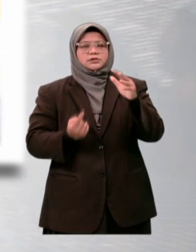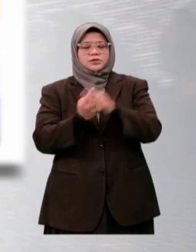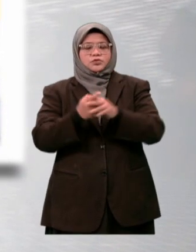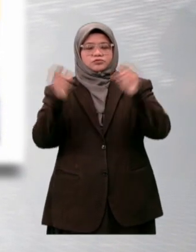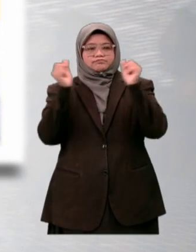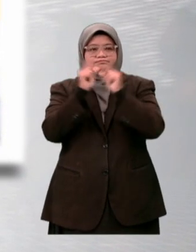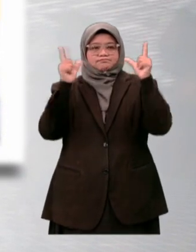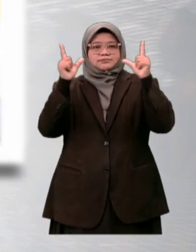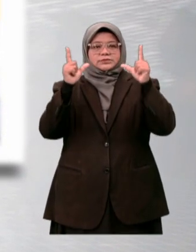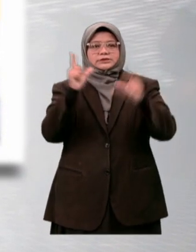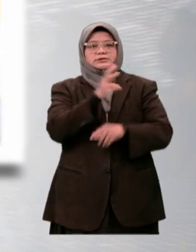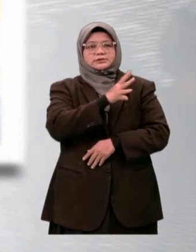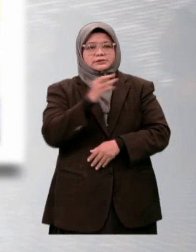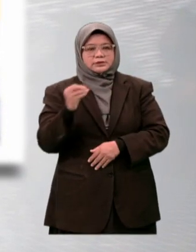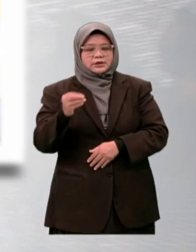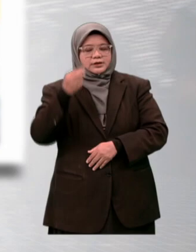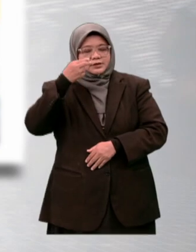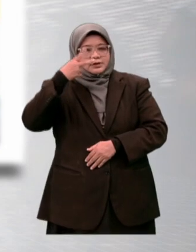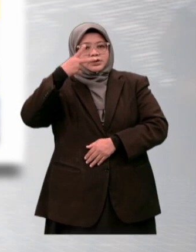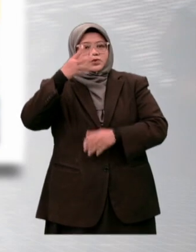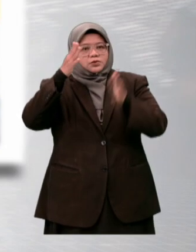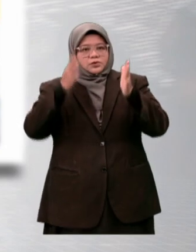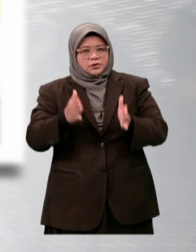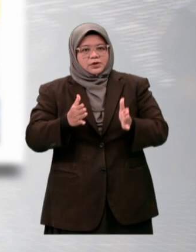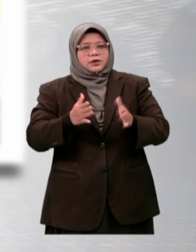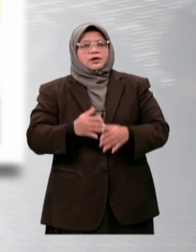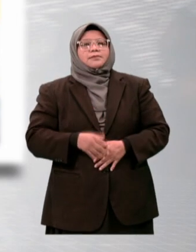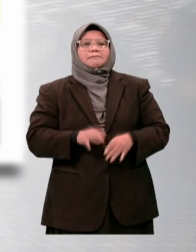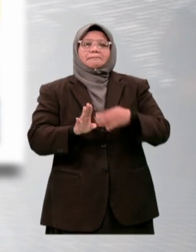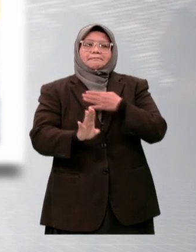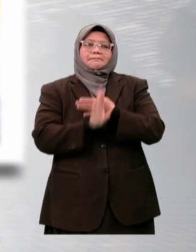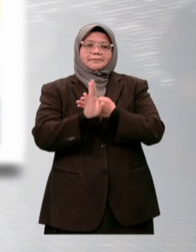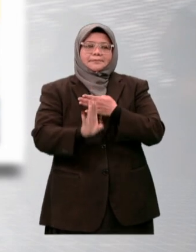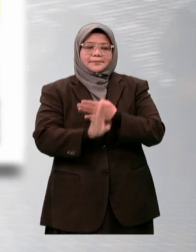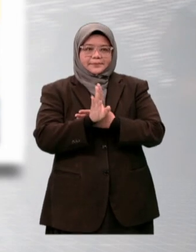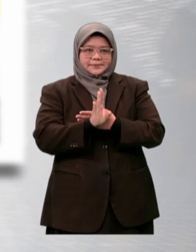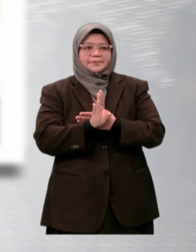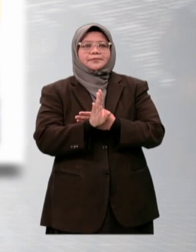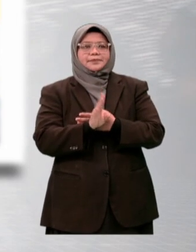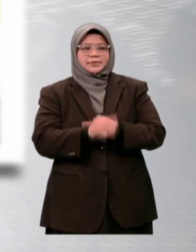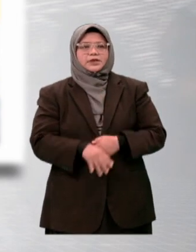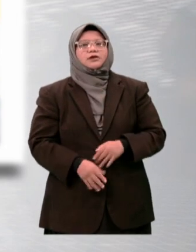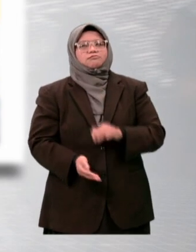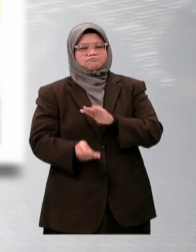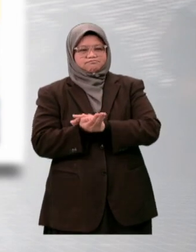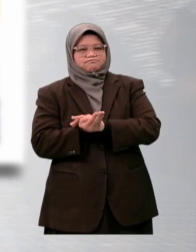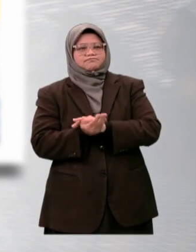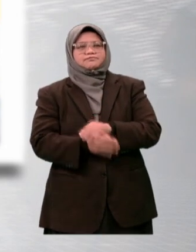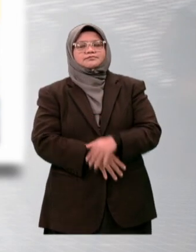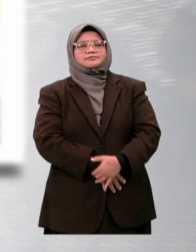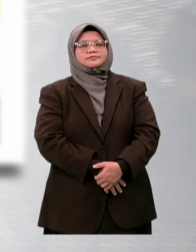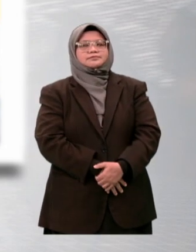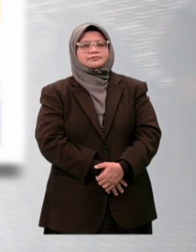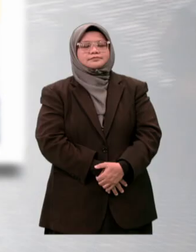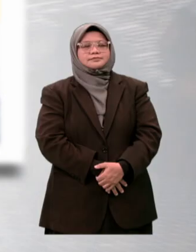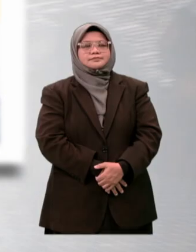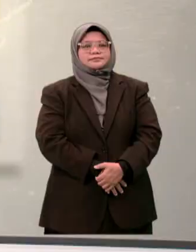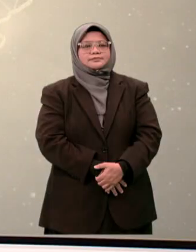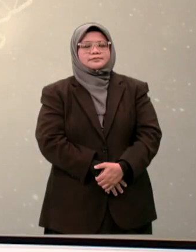besar malah menyedorkan orang ramai terhadap bahaya perbuatan tidak bermoral tersebut